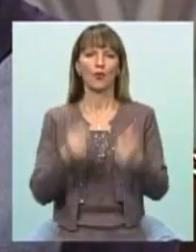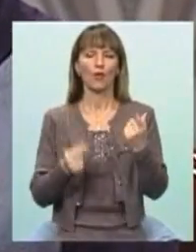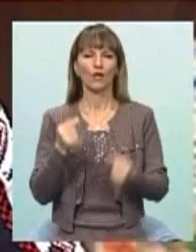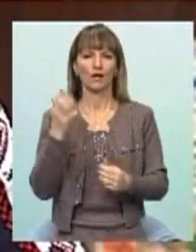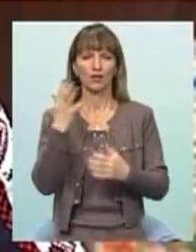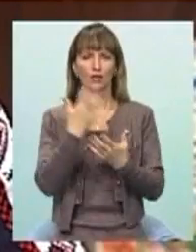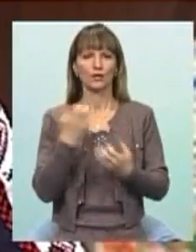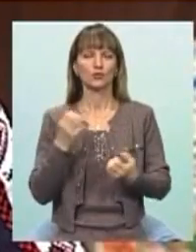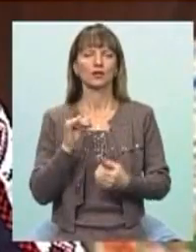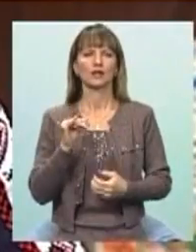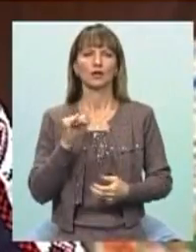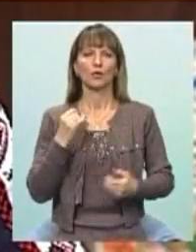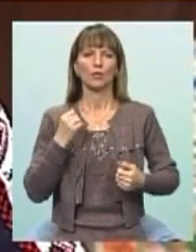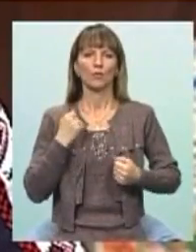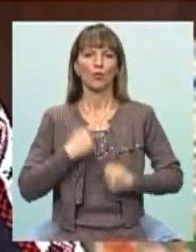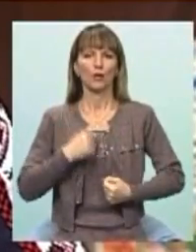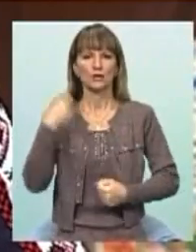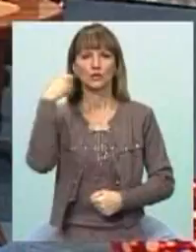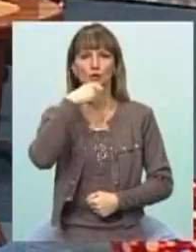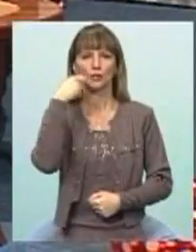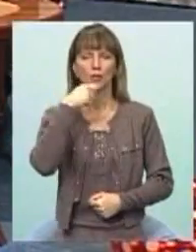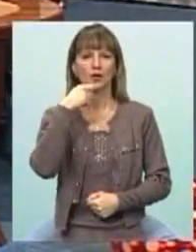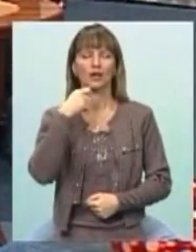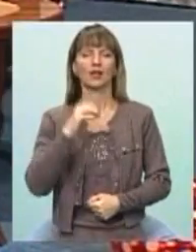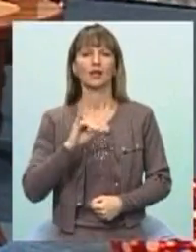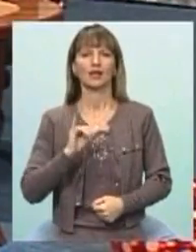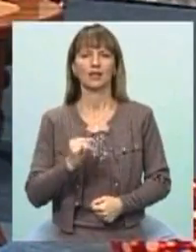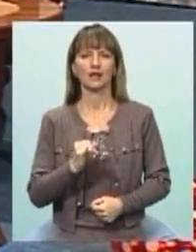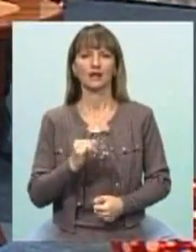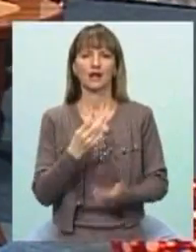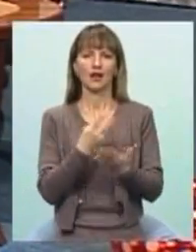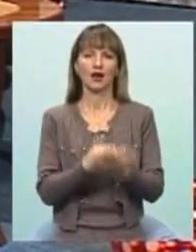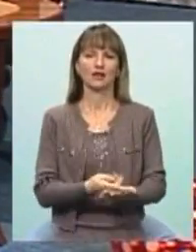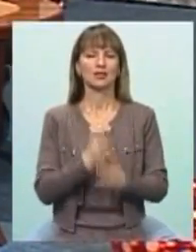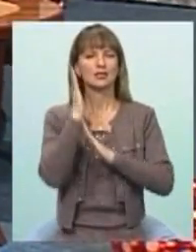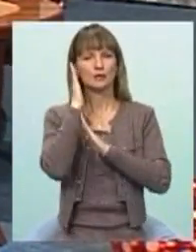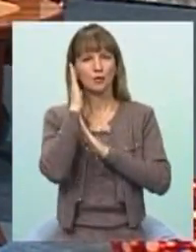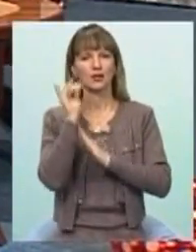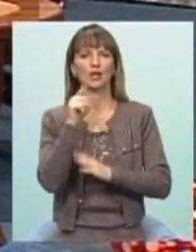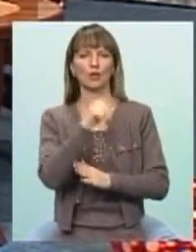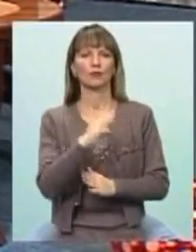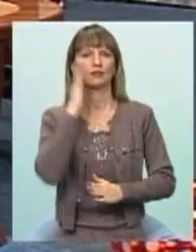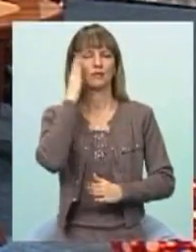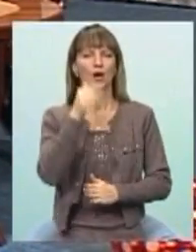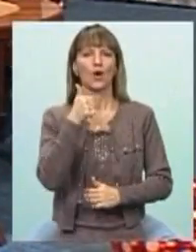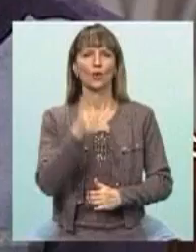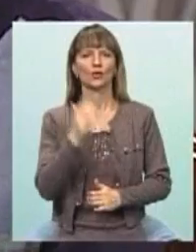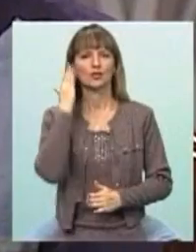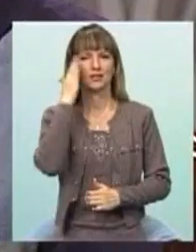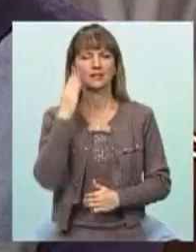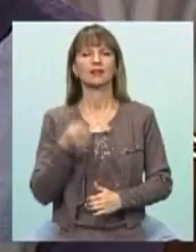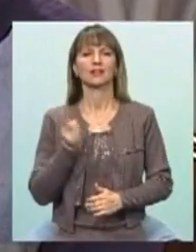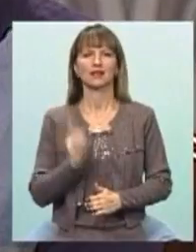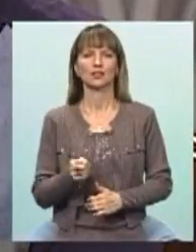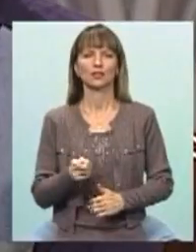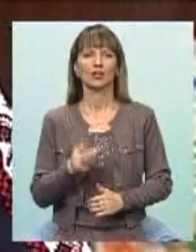як завжди помитися, почистити зуби та лягти спати, і тобі присняться хороші сни.